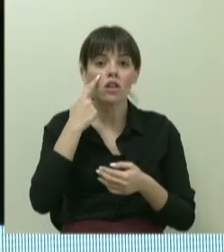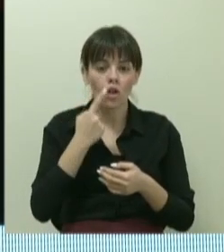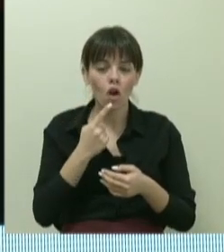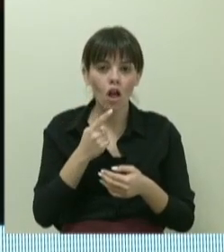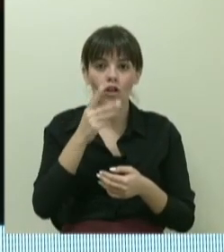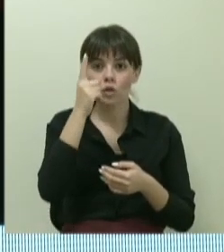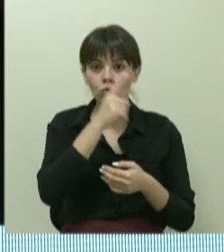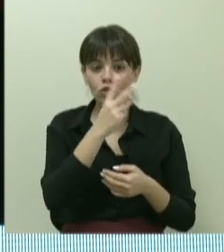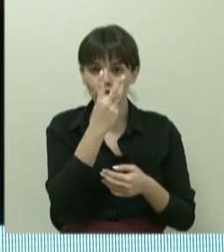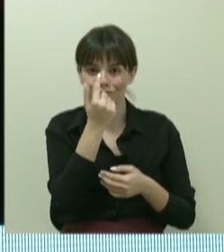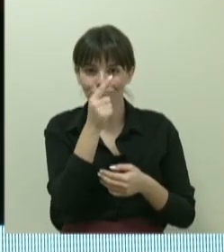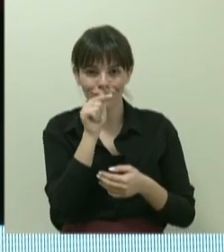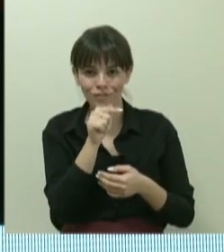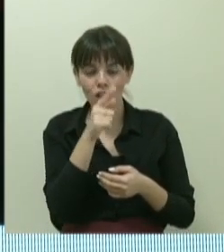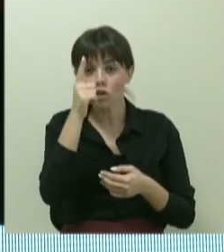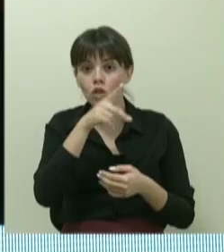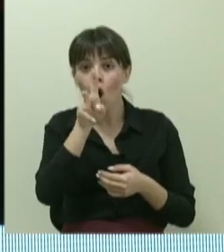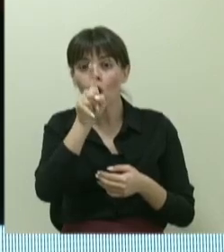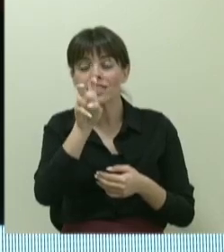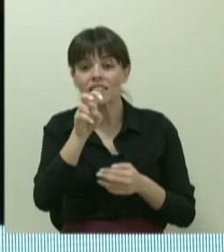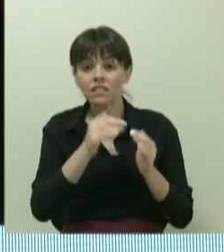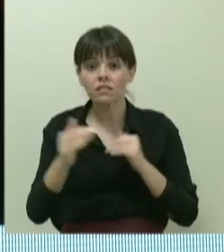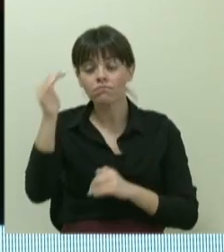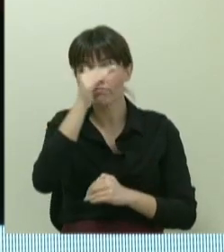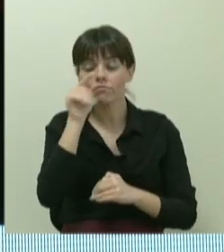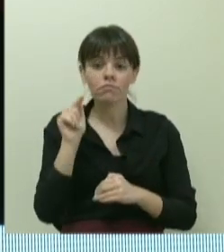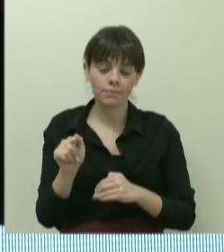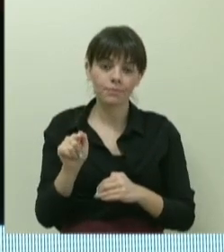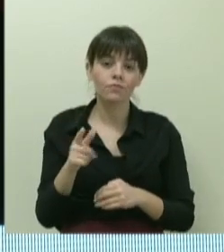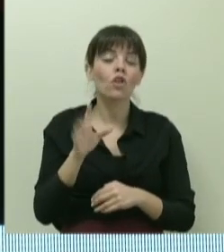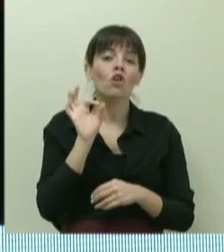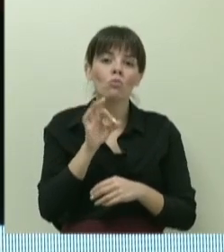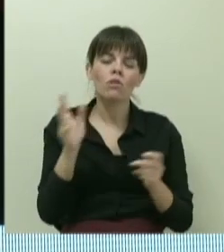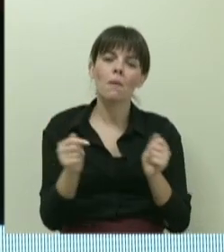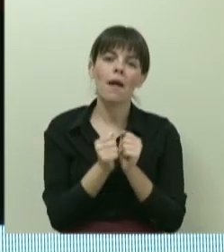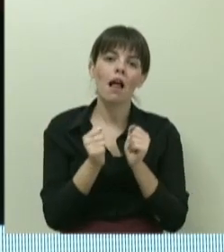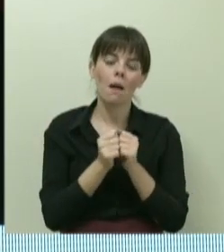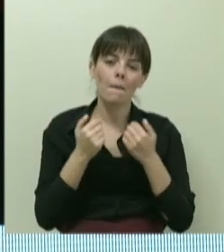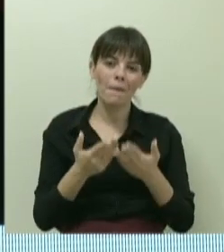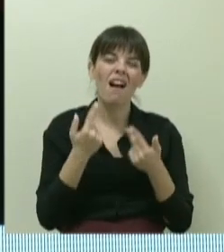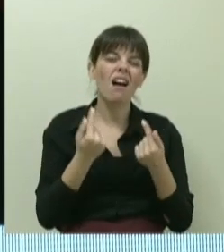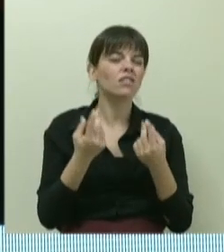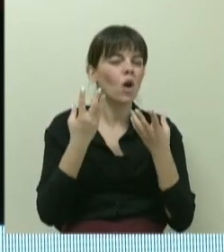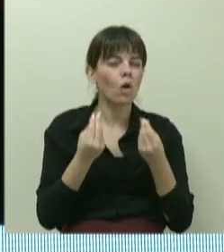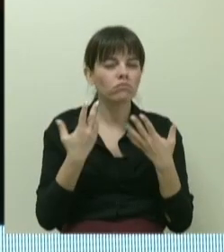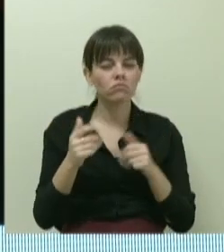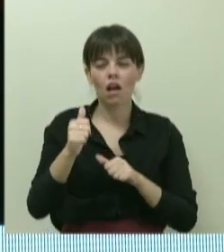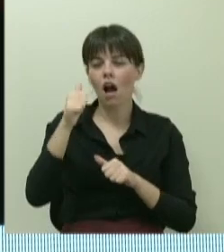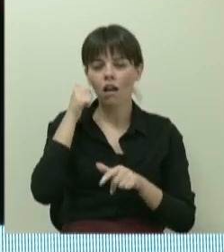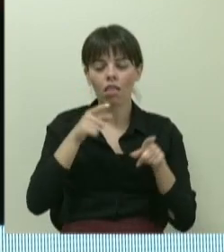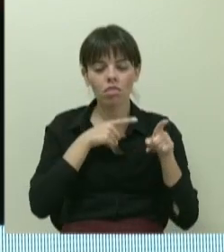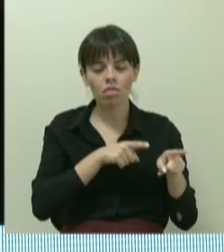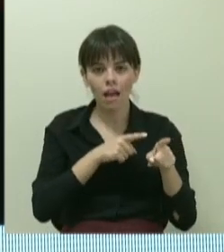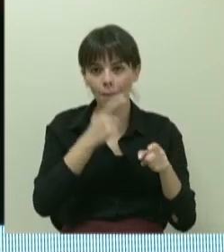%3,5'lardan %18'lere geldi. Ve bununla beraber az da olsa arkadan takip